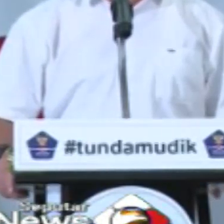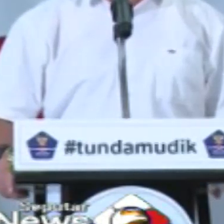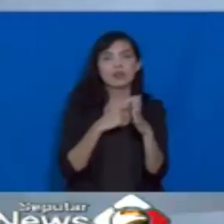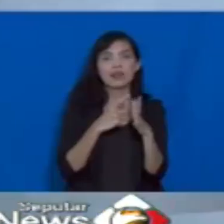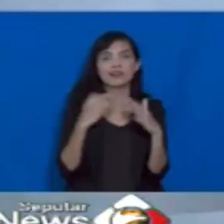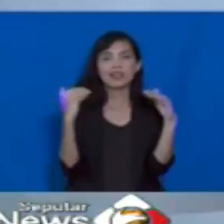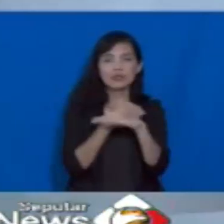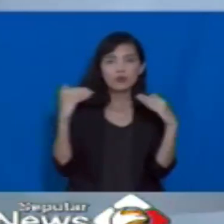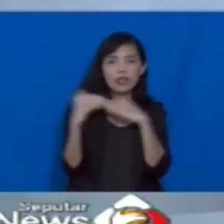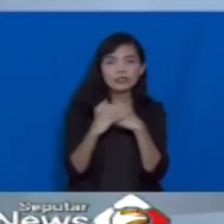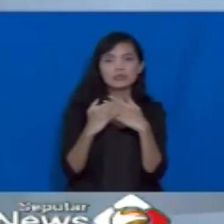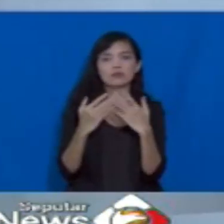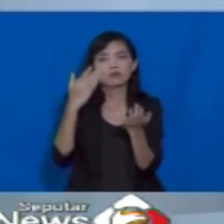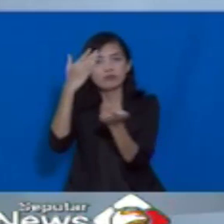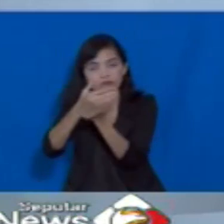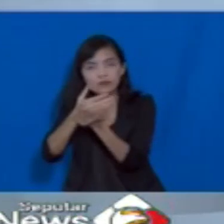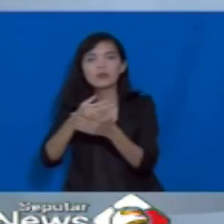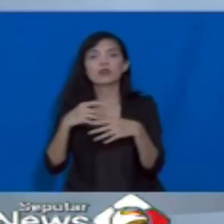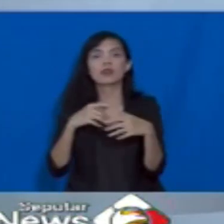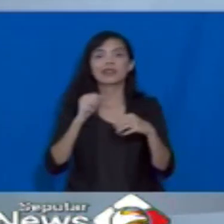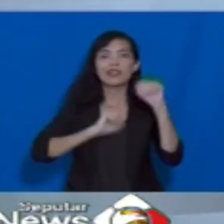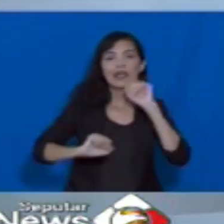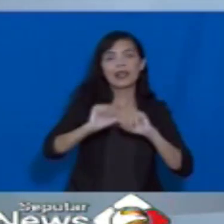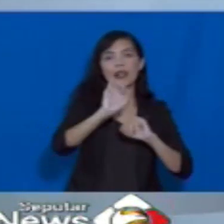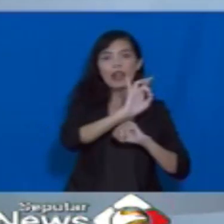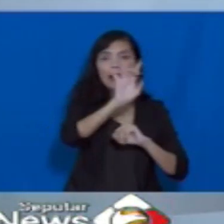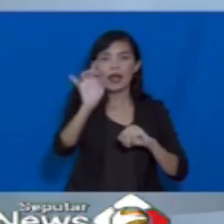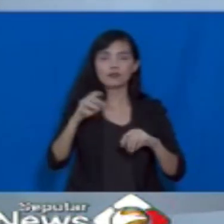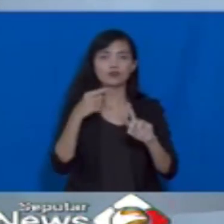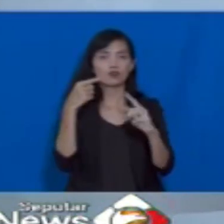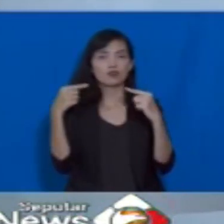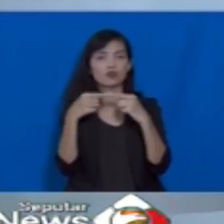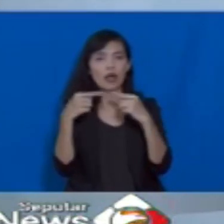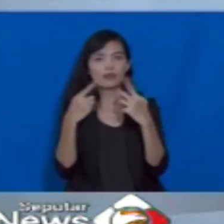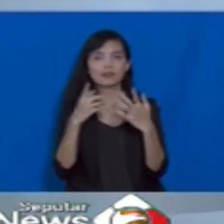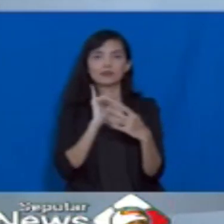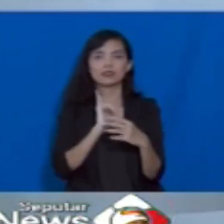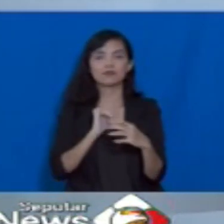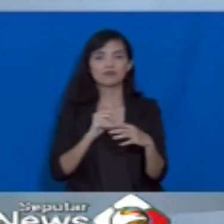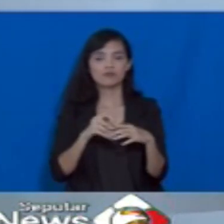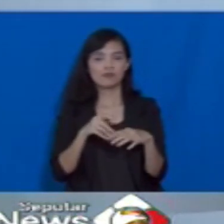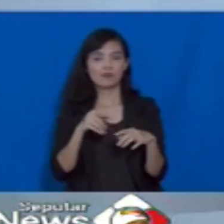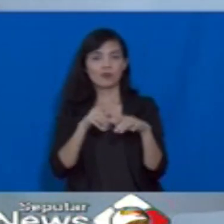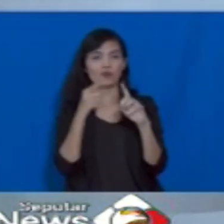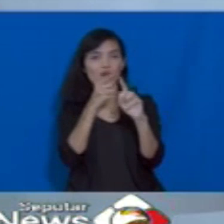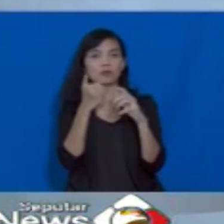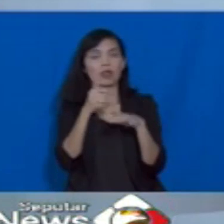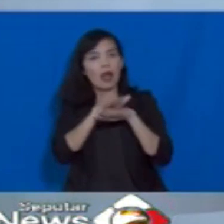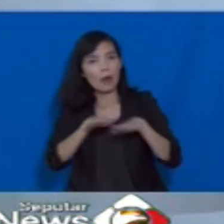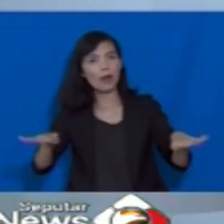moda transportasi dan pembatasan kegiatan lainnya khusus terkait aspek tangan keamanan